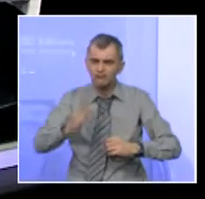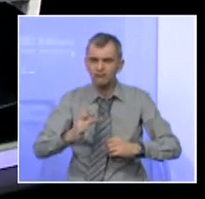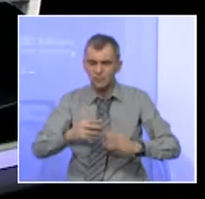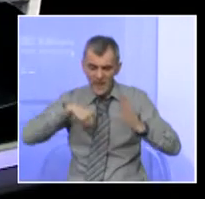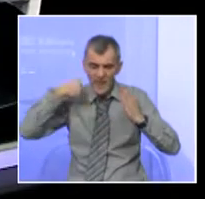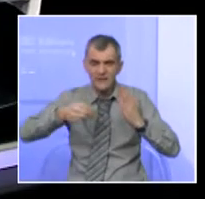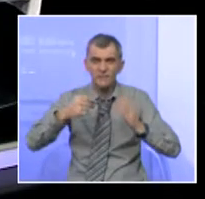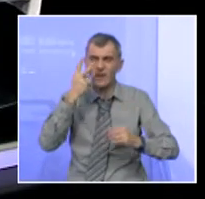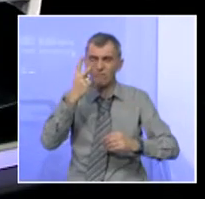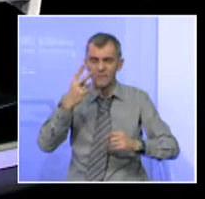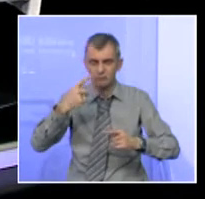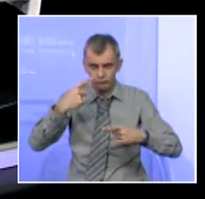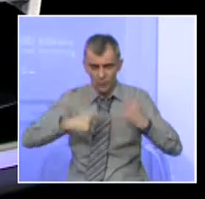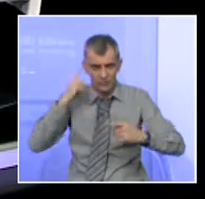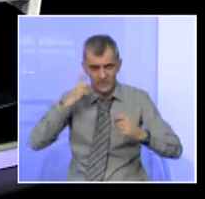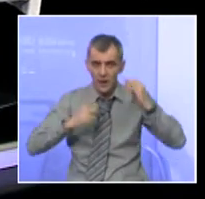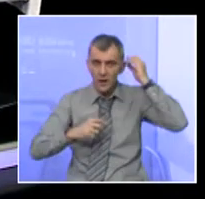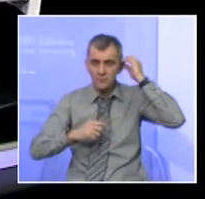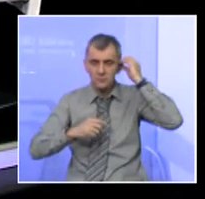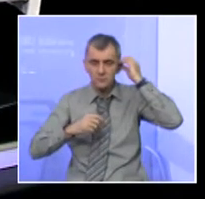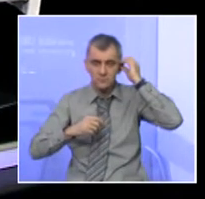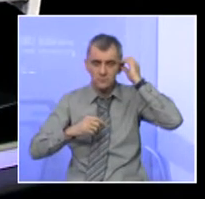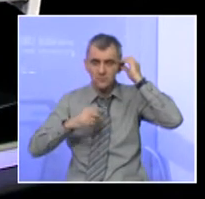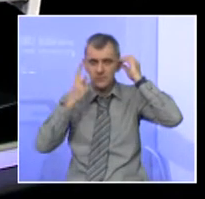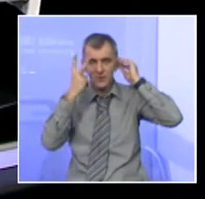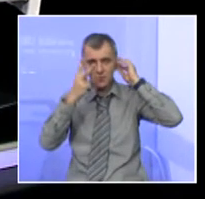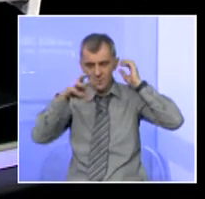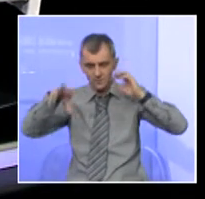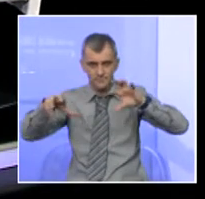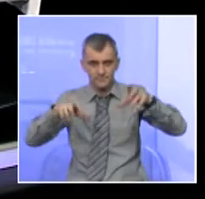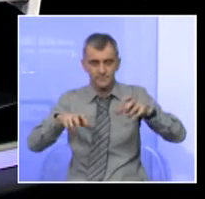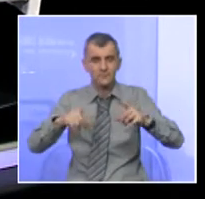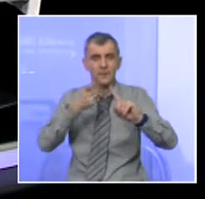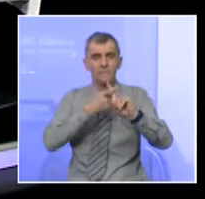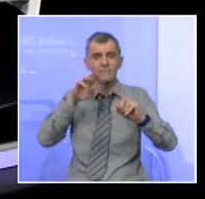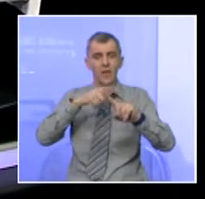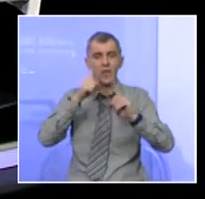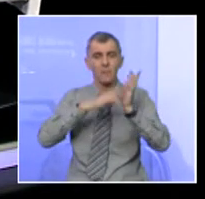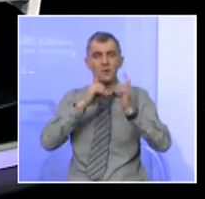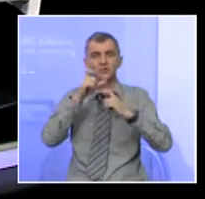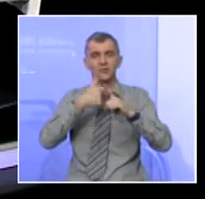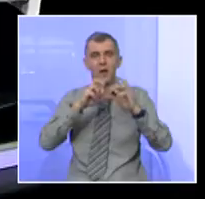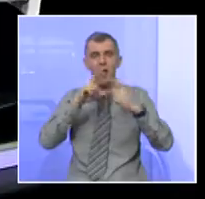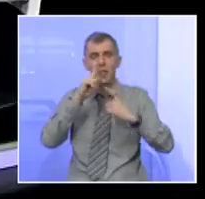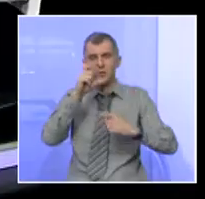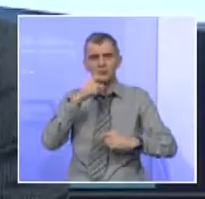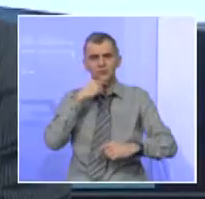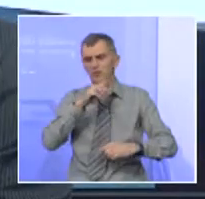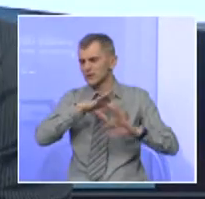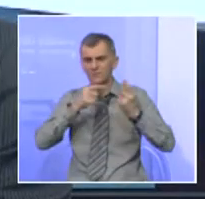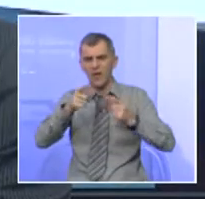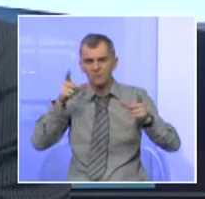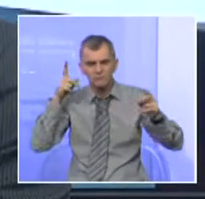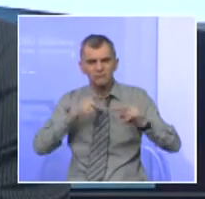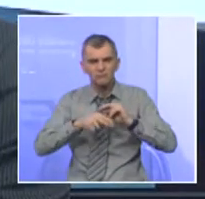subjekta, dakle, uslovno rečeno iz dva tabora. Gospodin Fehim Škaljić je rekao da su sve opstrukcije zbog toga što